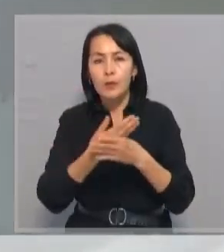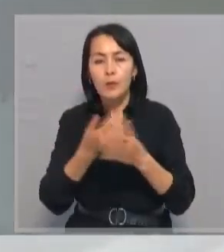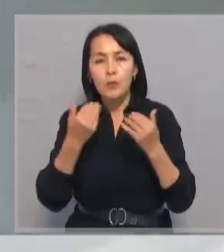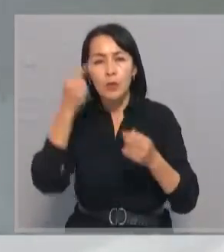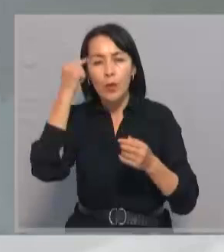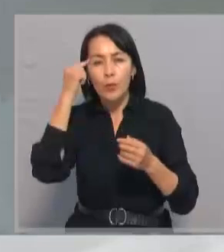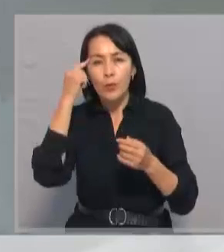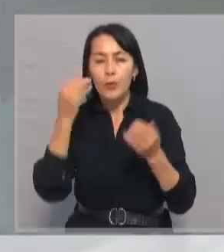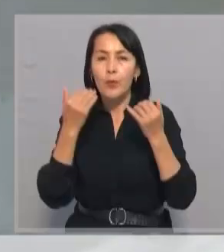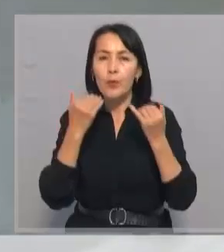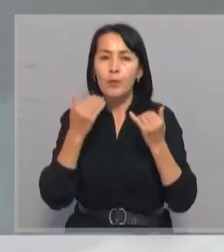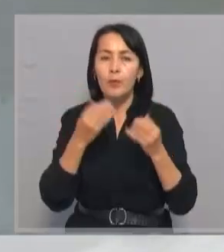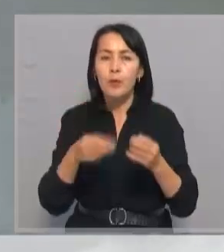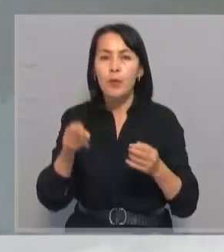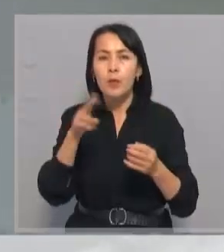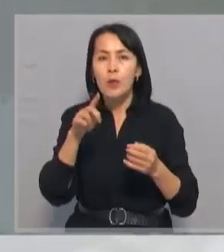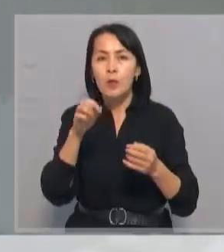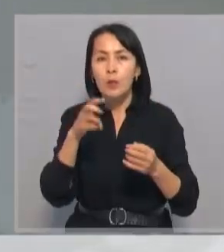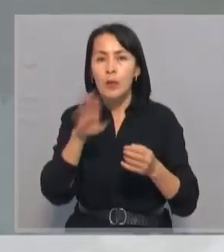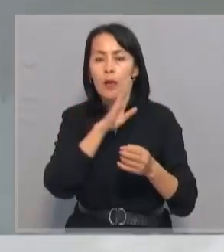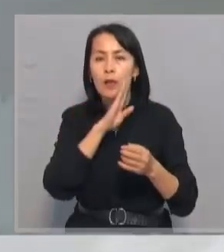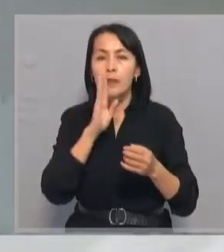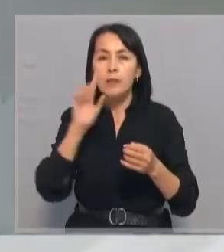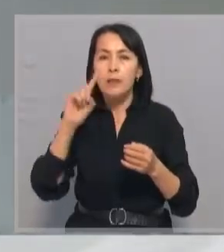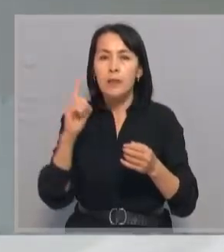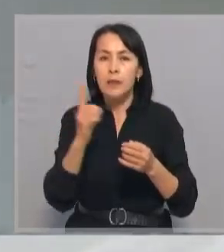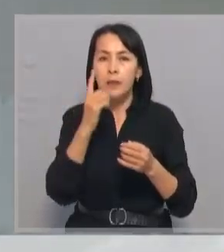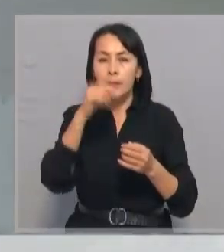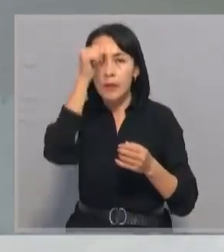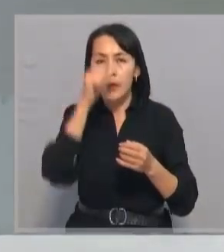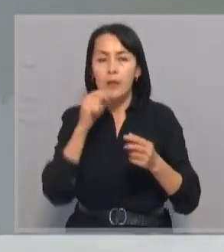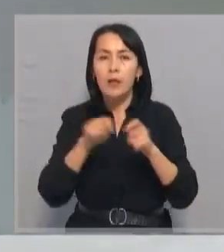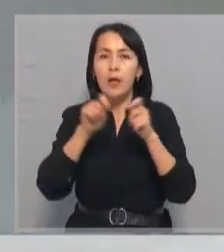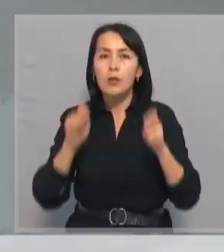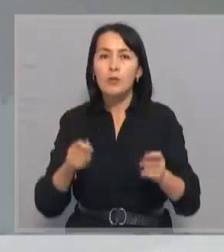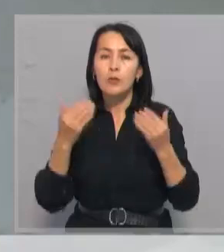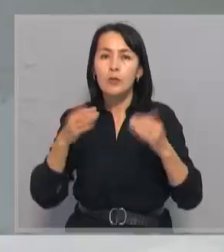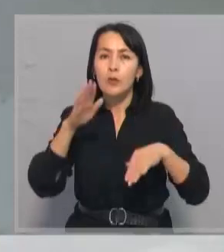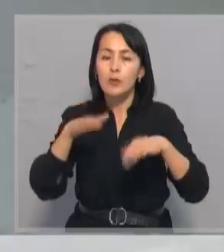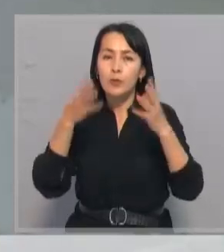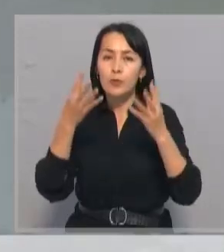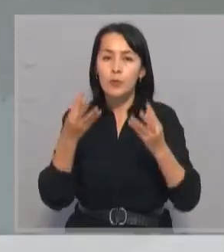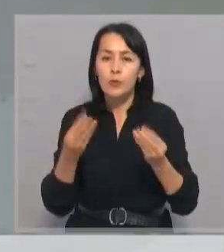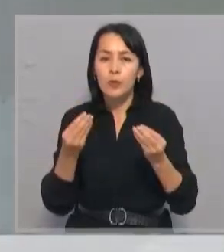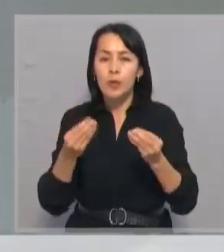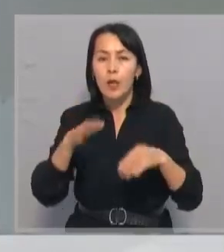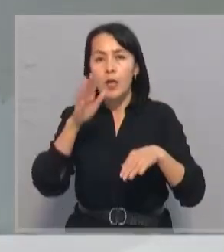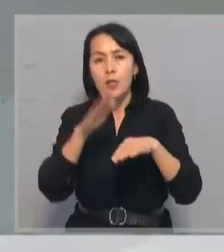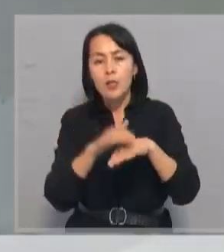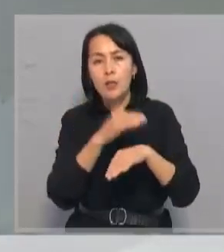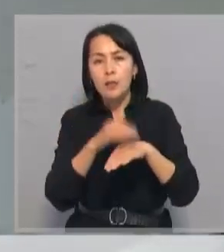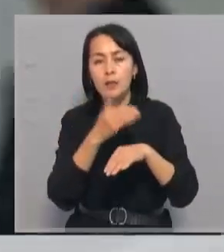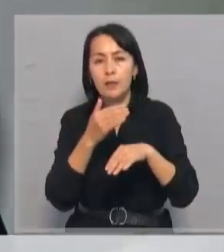сөйтіп осы домалақ анамыз біздің ең бір маусымның ашылуына осындай жақсы күндерде жақсылықта